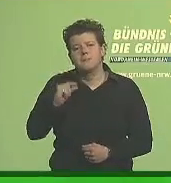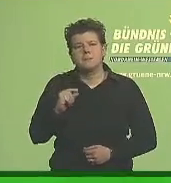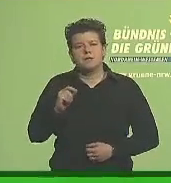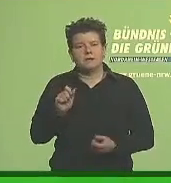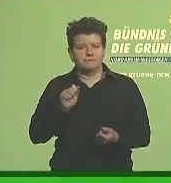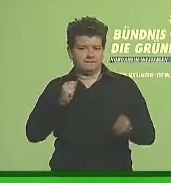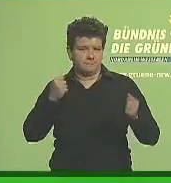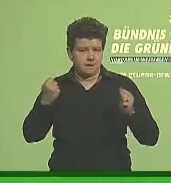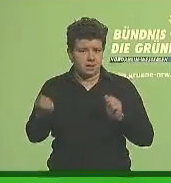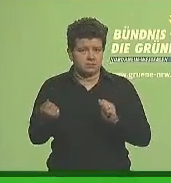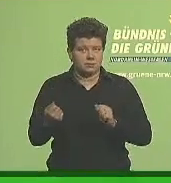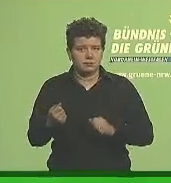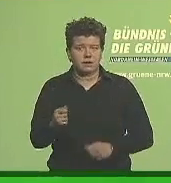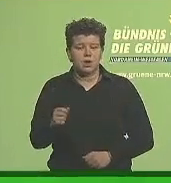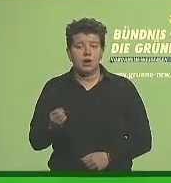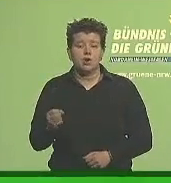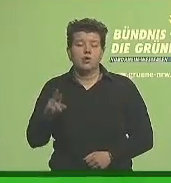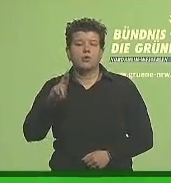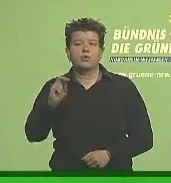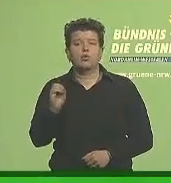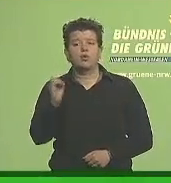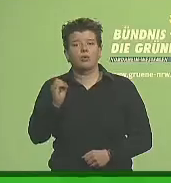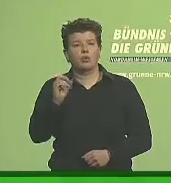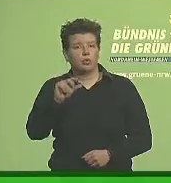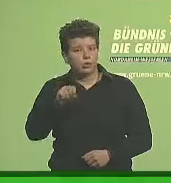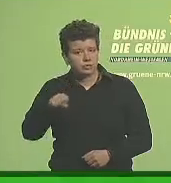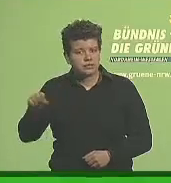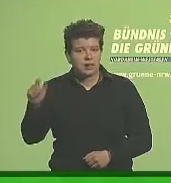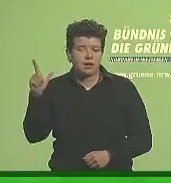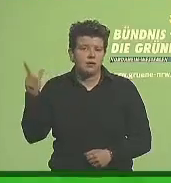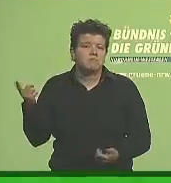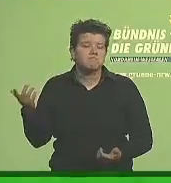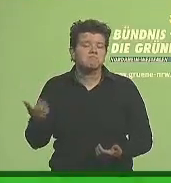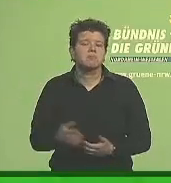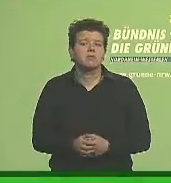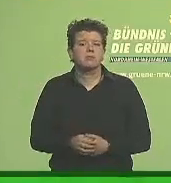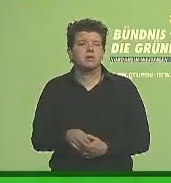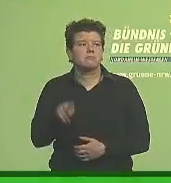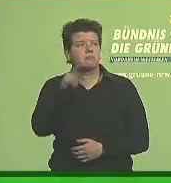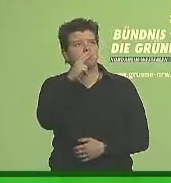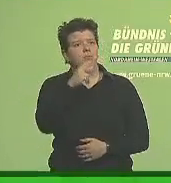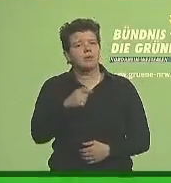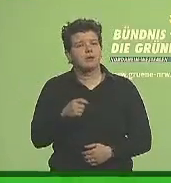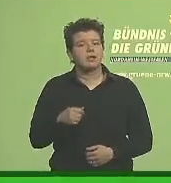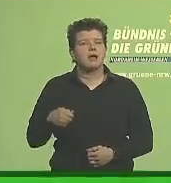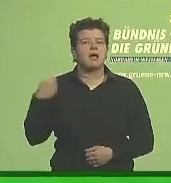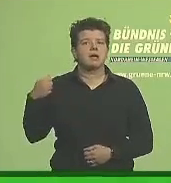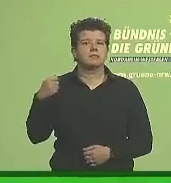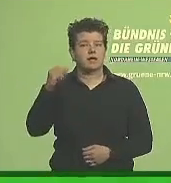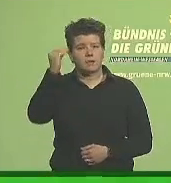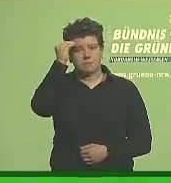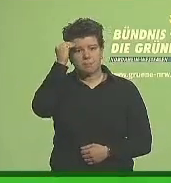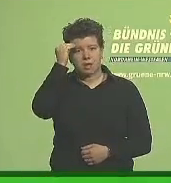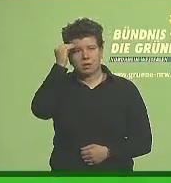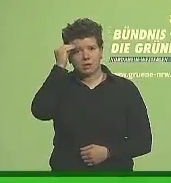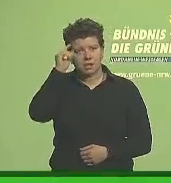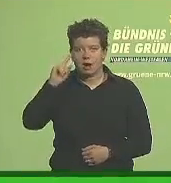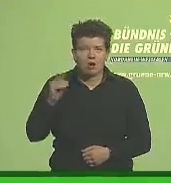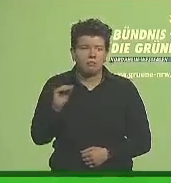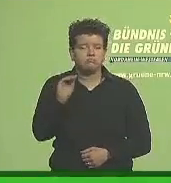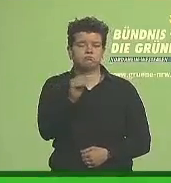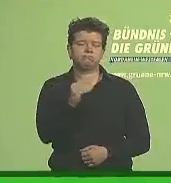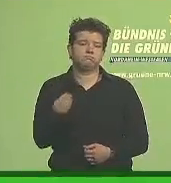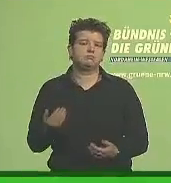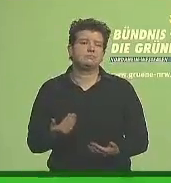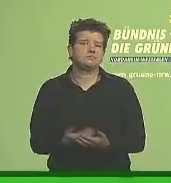die Kanzlerin, die wegguckt. Wie soll denn das gelingen, in der Gesellschaft für ein Gemeinschaftswerk zu werben, wenn man noch nicht mal in der